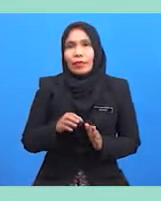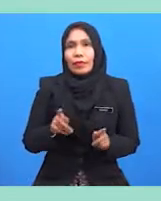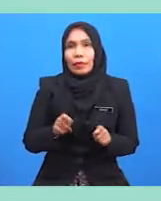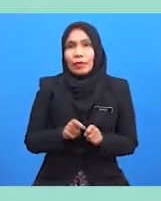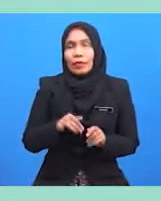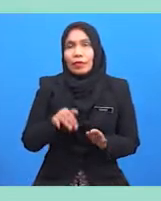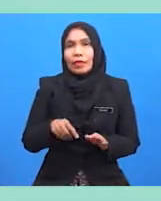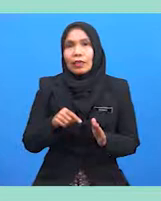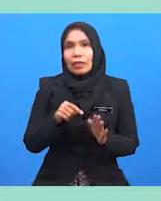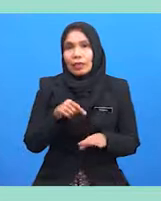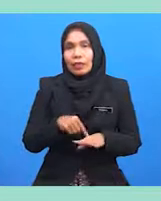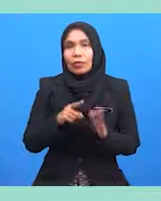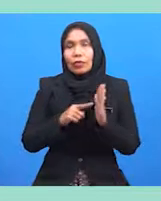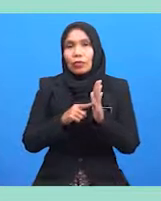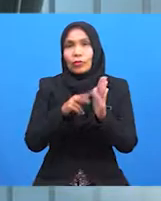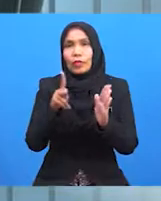paparan.